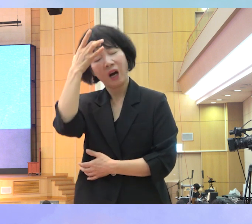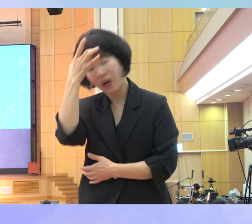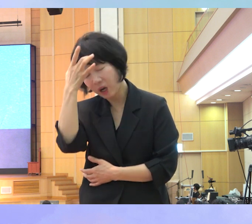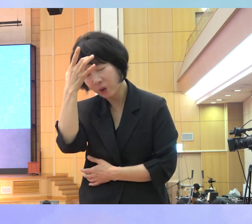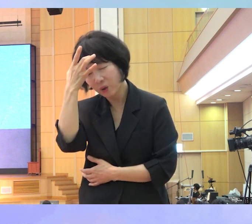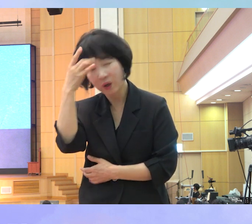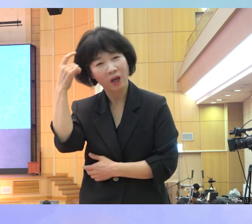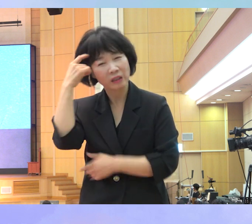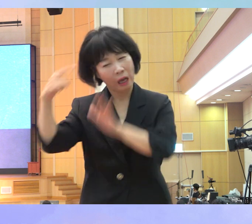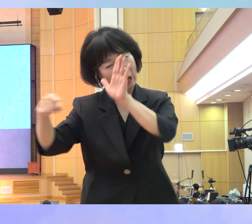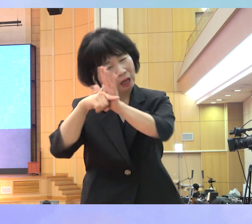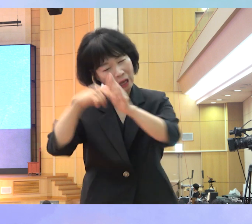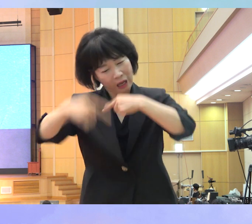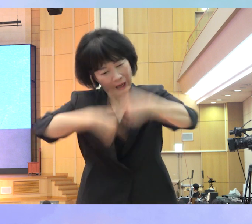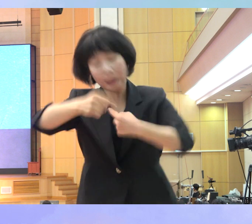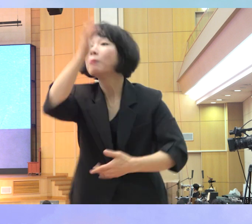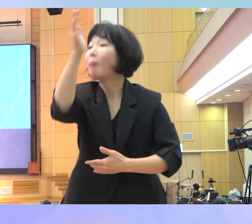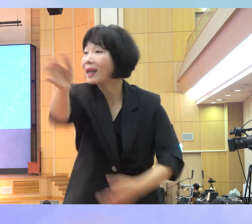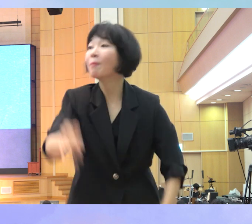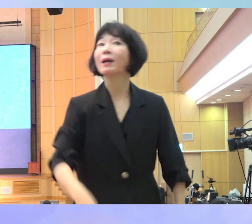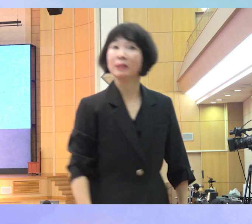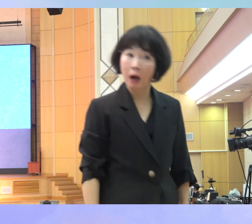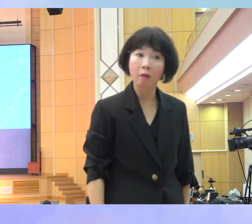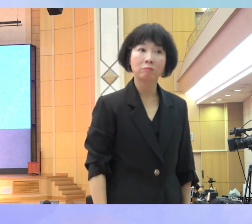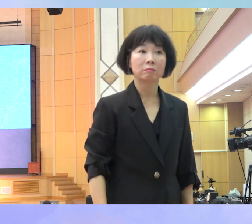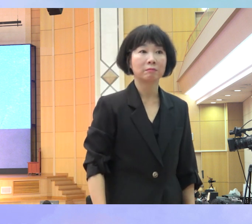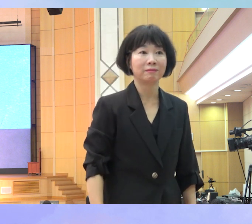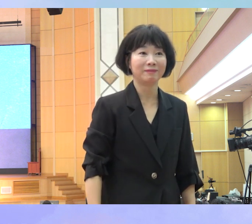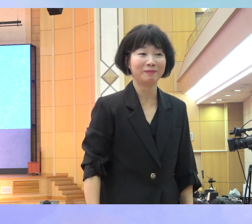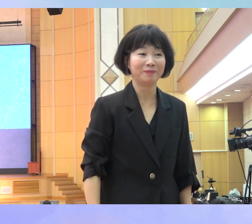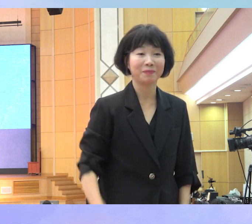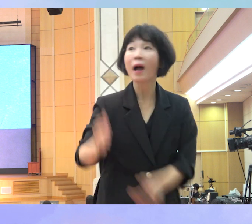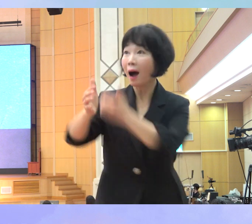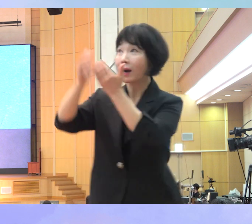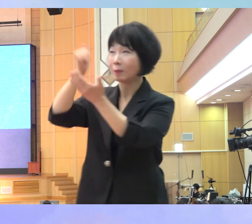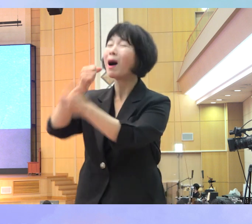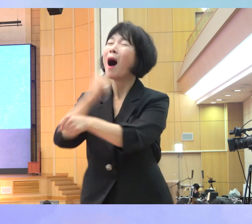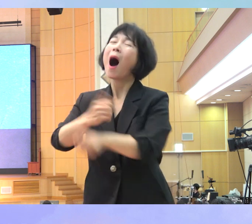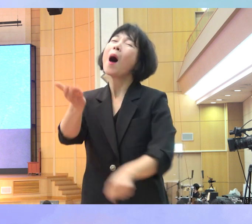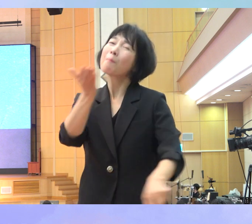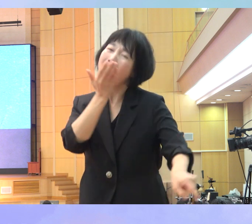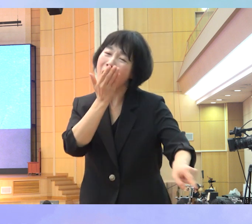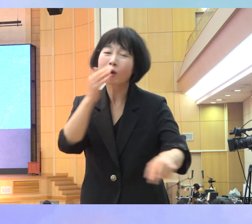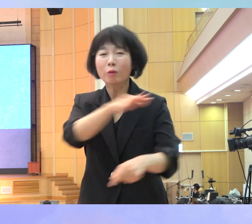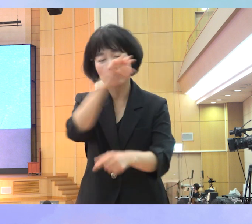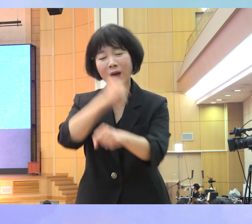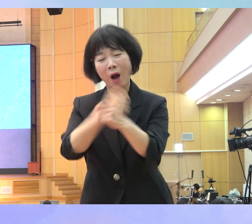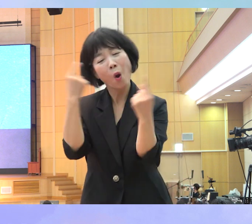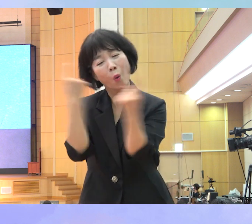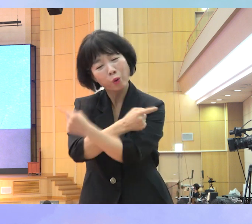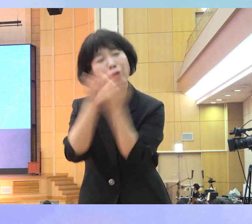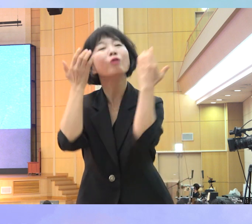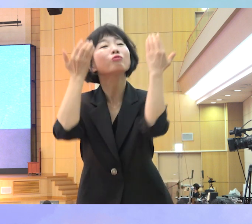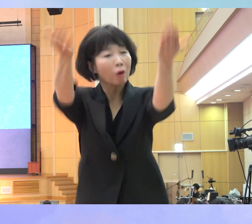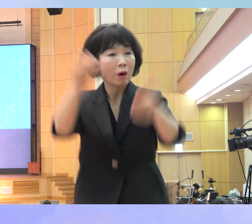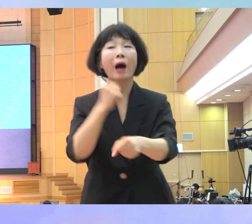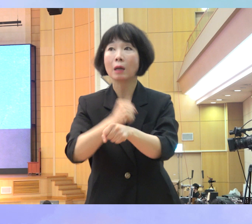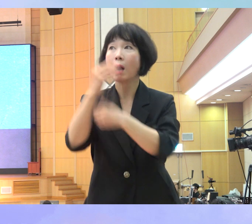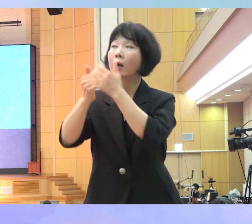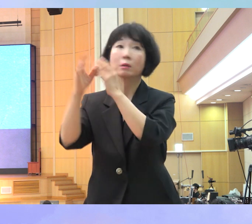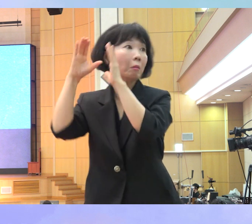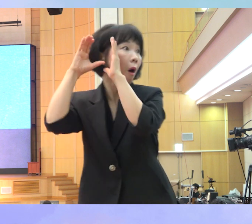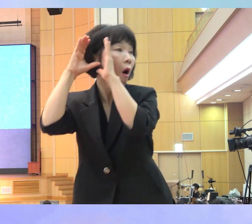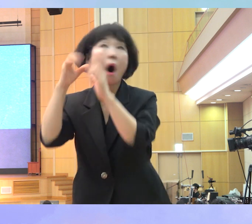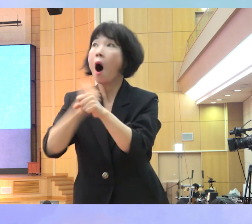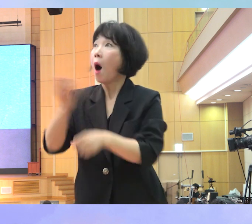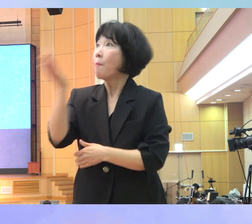부정적인 말이에요 그게. 반응이. 하나님은 고치신다고 하십니다. 하나님은 할 수 있다고 하십니다. 하나님은 능력이